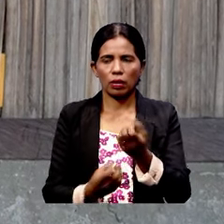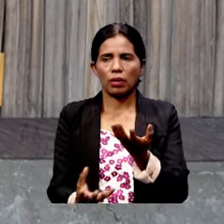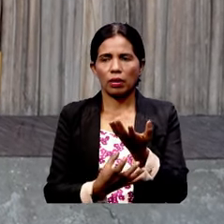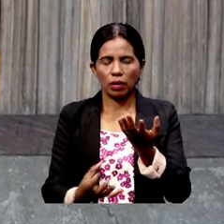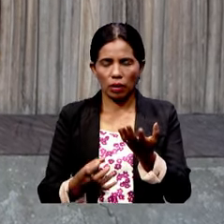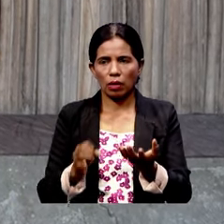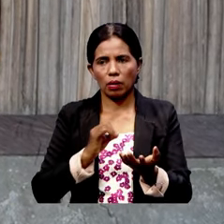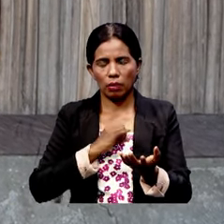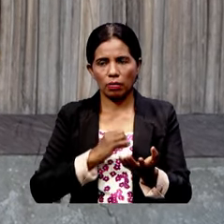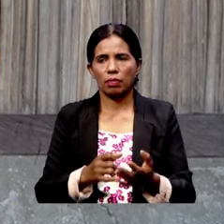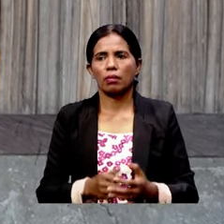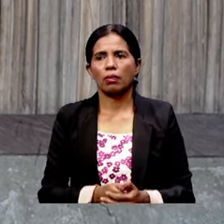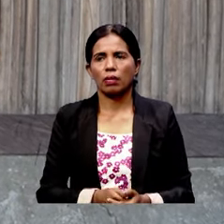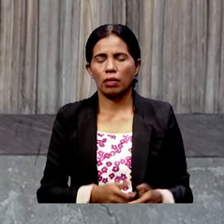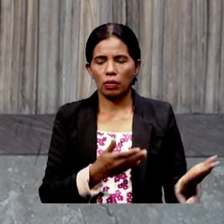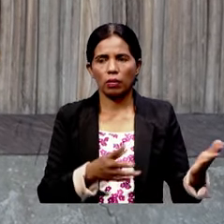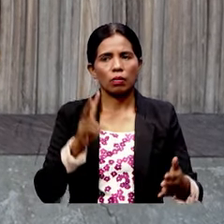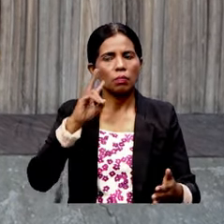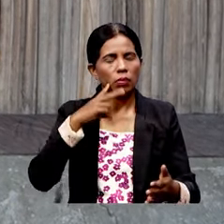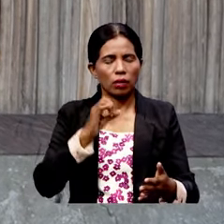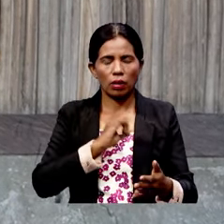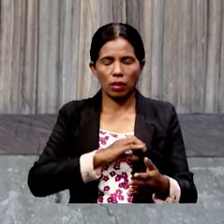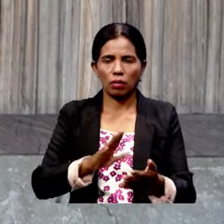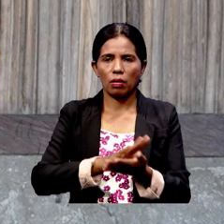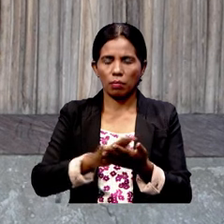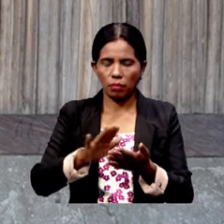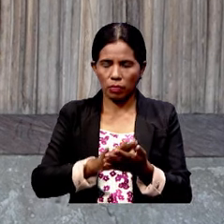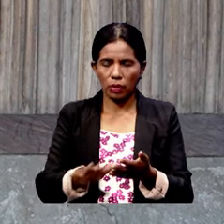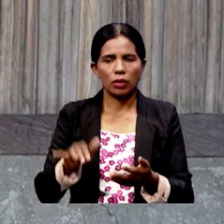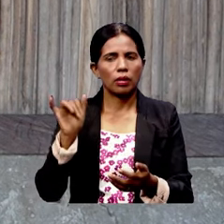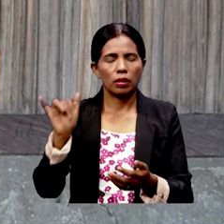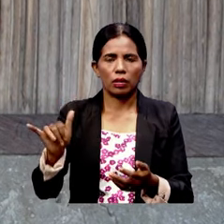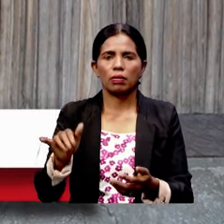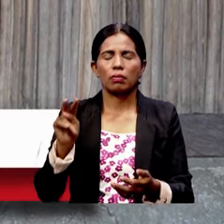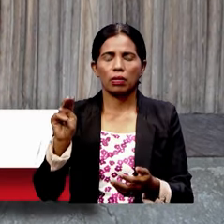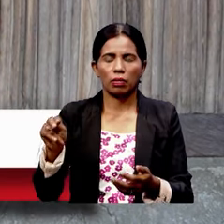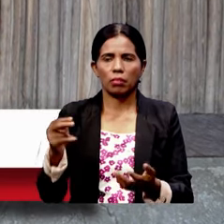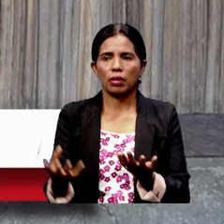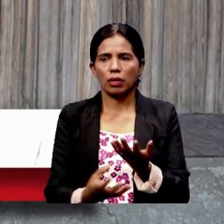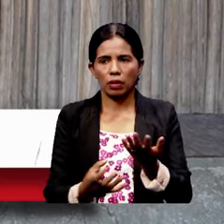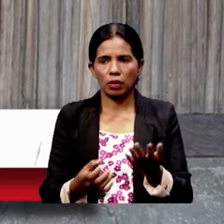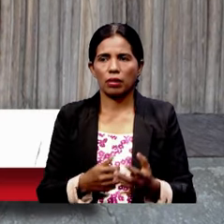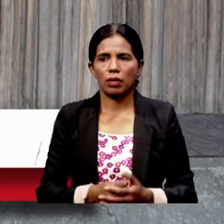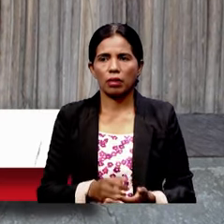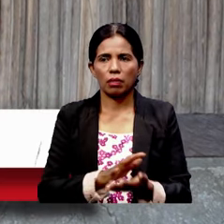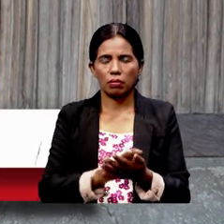moro, lor mortana o amos ne ma. Au fui la beba ne ma